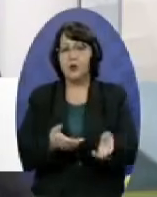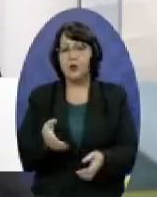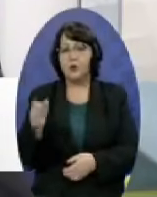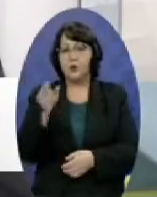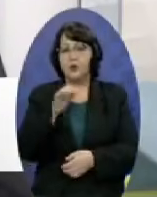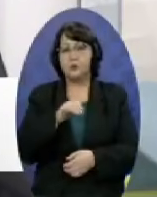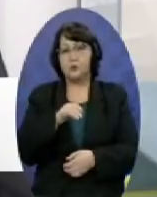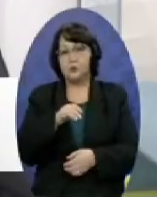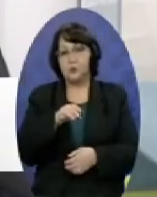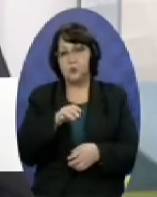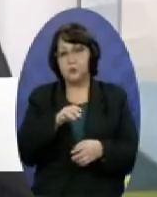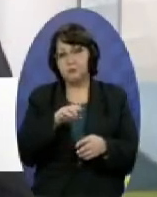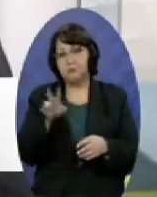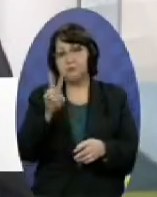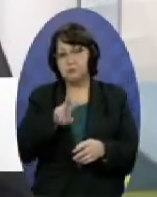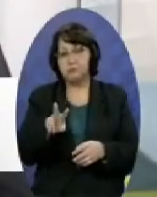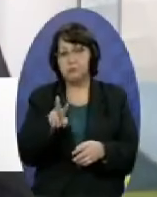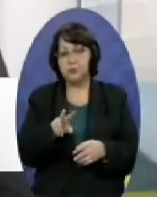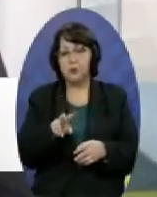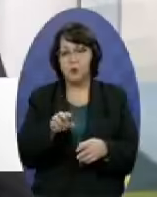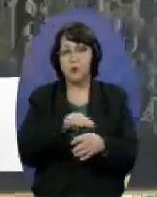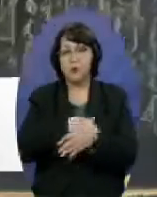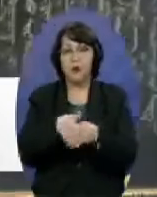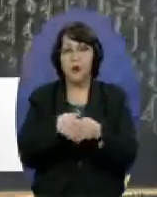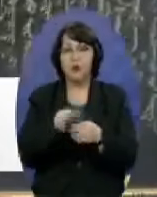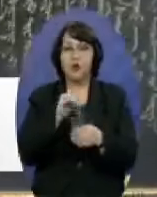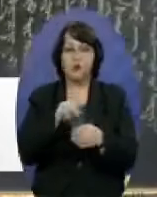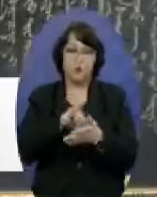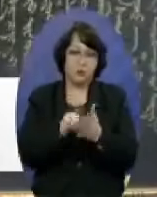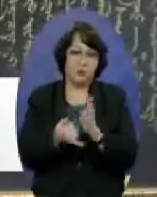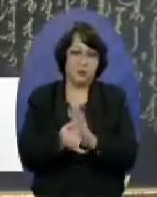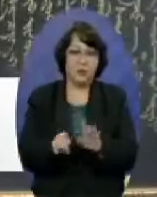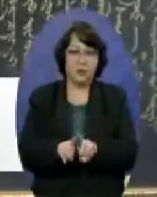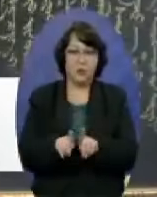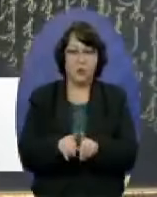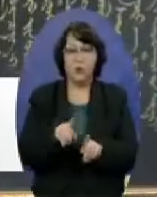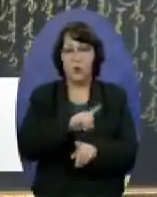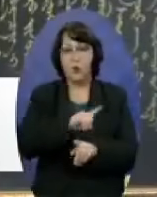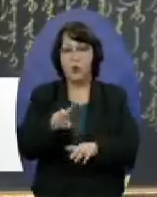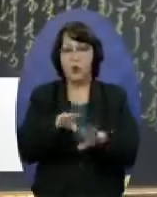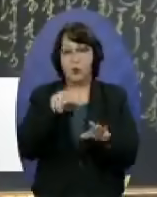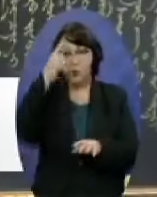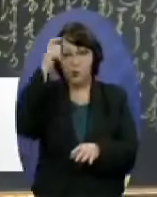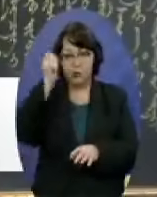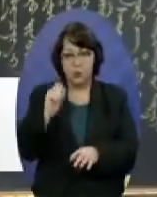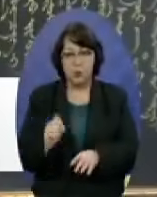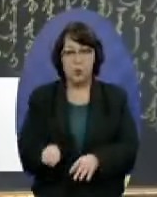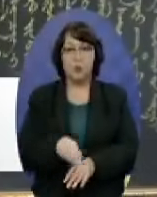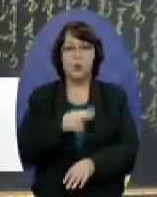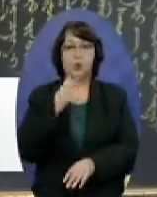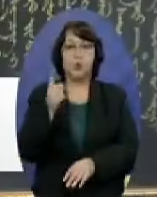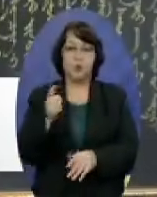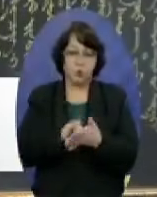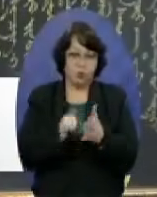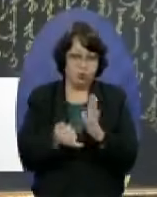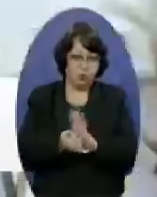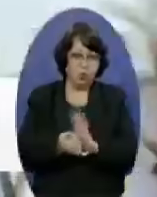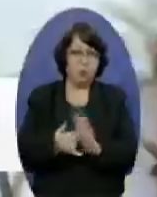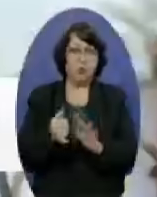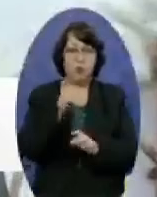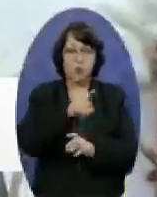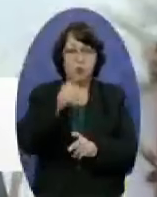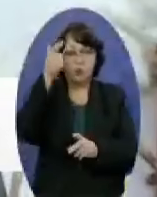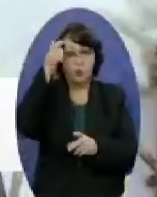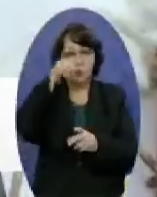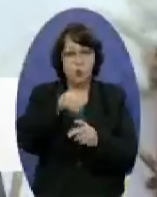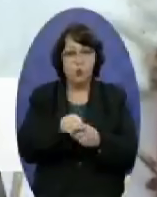дотор агуулж байдаг юм шүү гэсэн утгыг одоо гаргахыг одоо зорьсон. Уралдаанд Монгол бичгийн үндсэн түүхэн өгүүлэмжийг олон нийтэд түгээхийн тулд